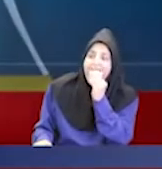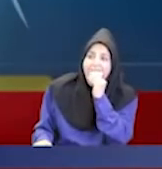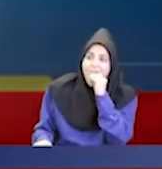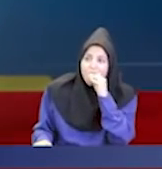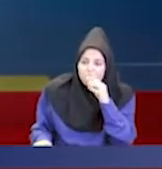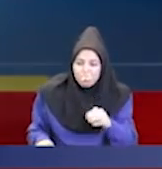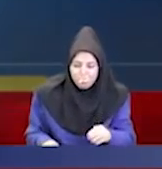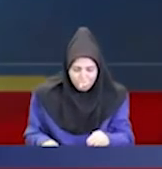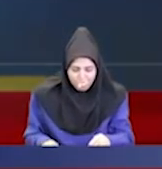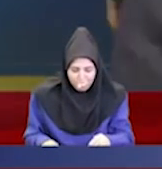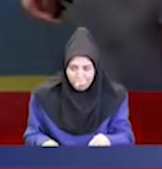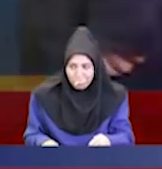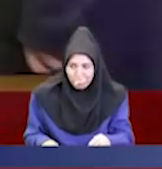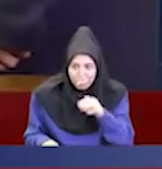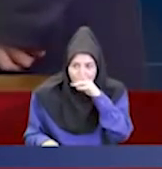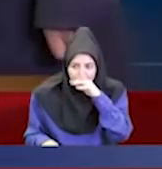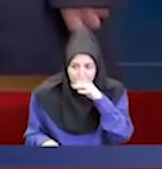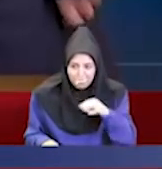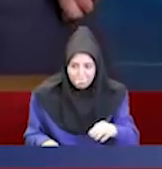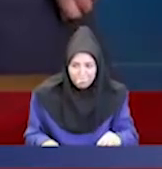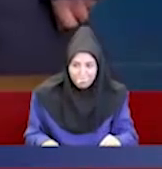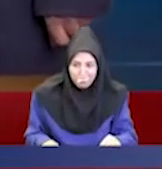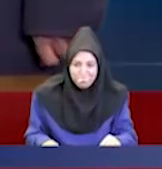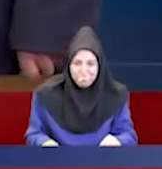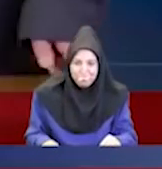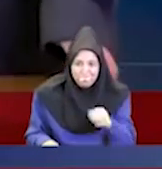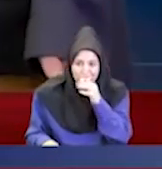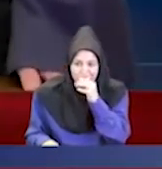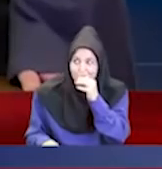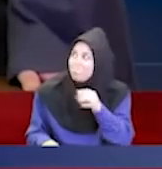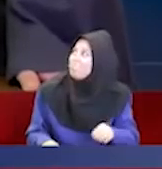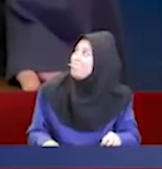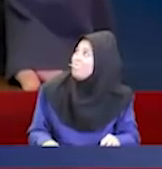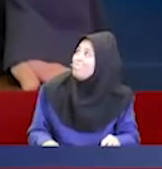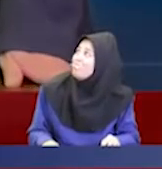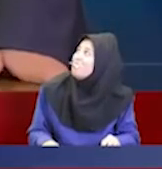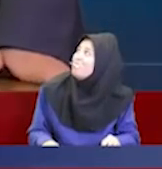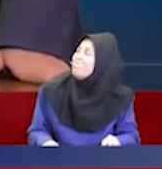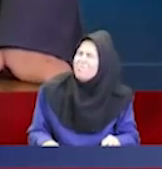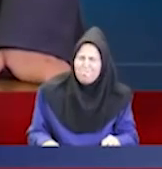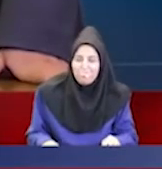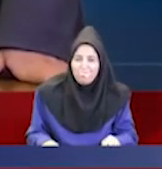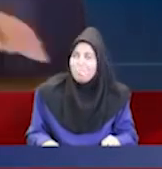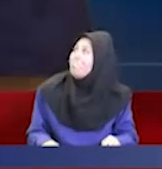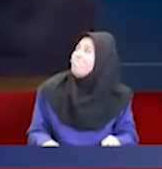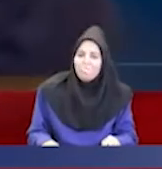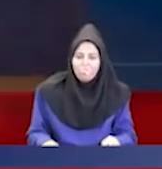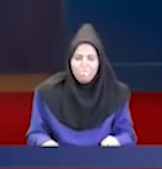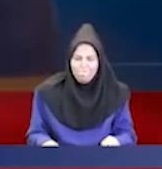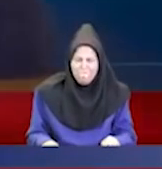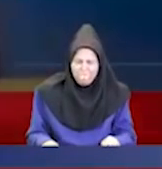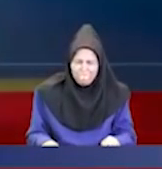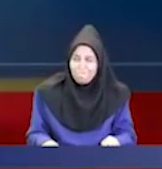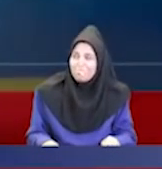داری میاد؟ آره کی هستن؟ همه هستن بیما خاکن ها او شیر